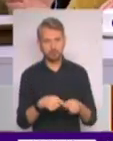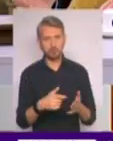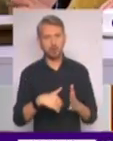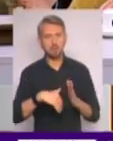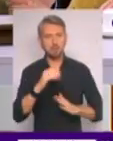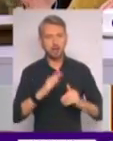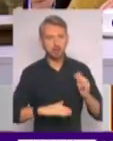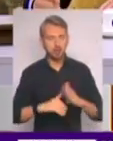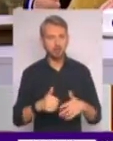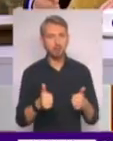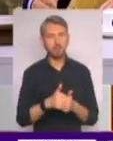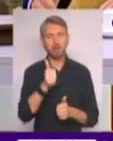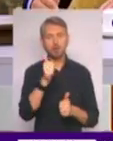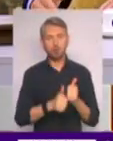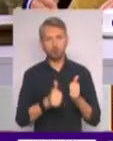практично